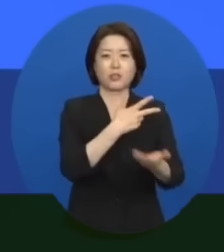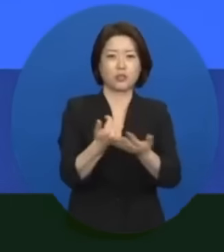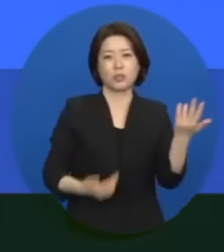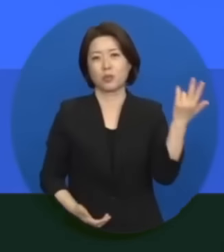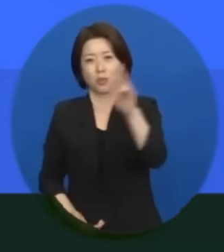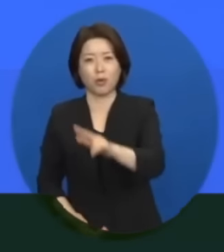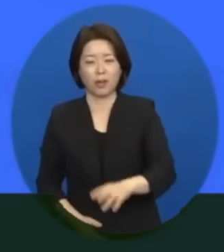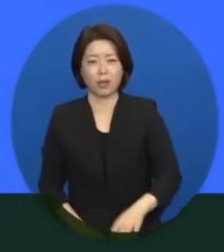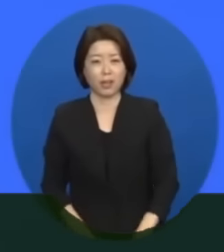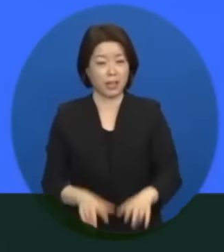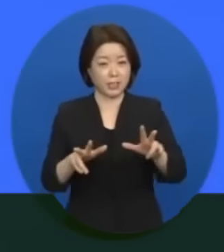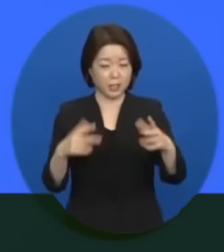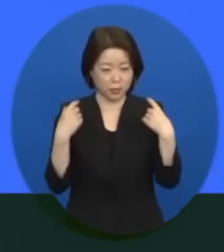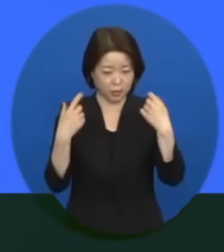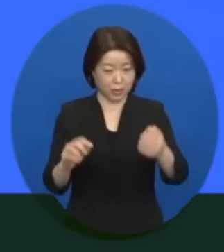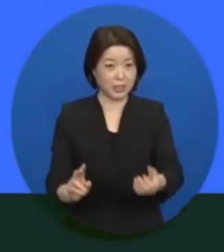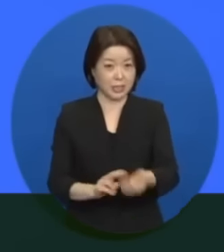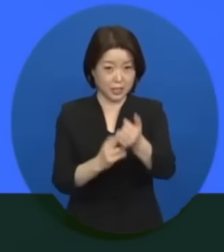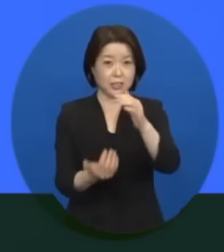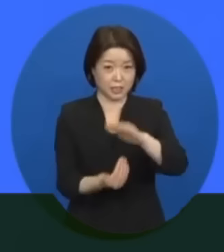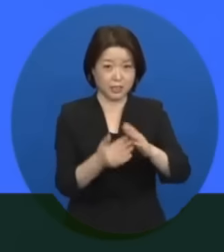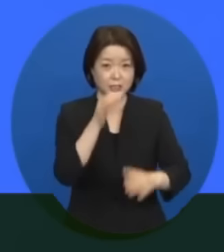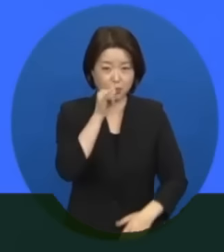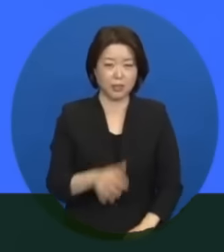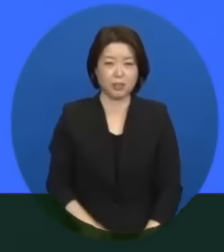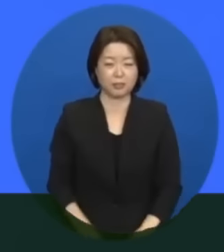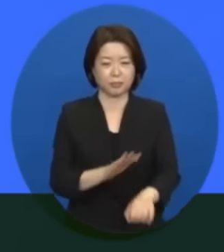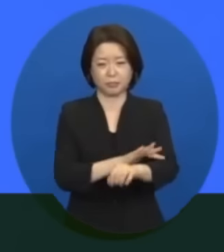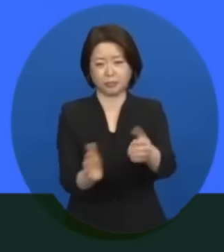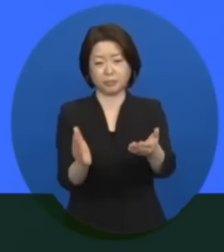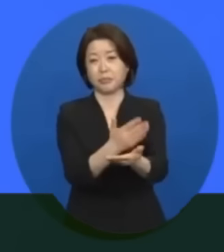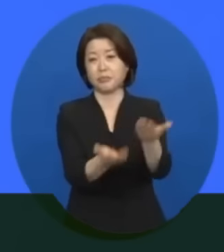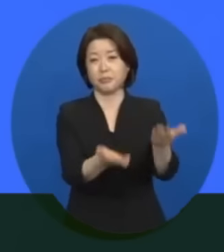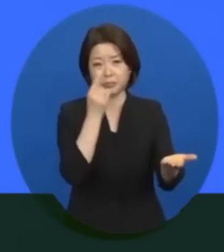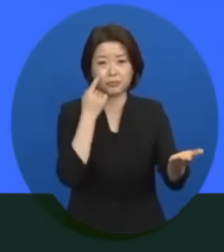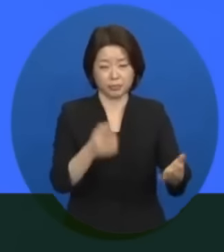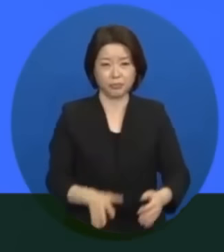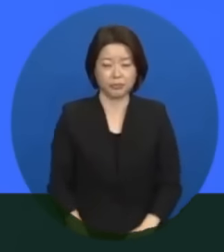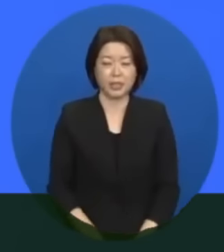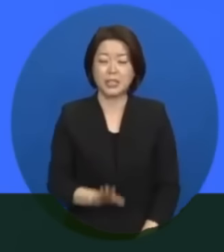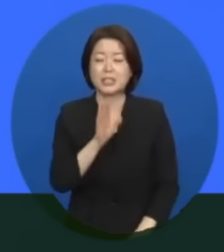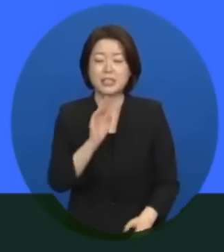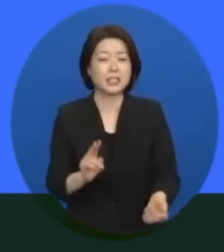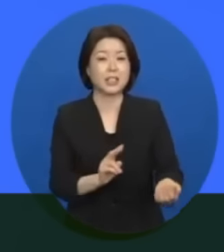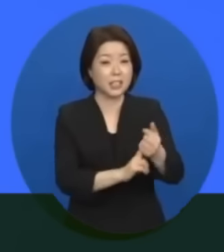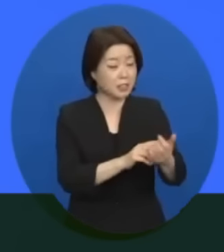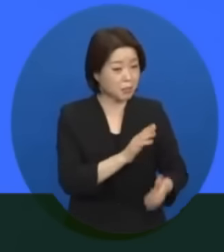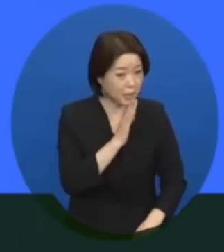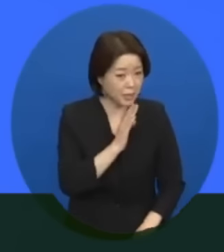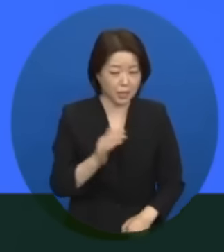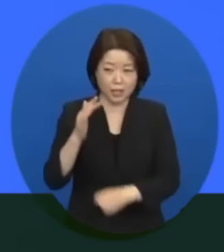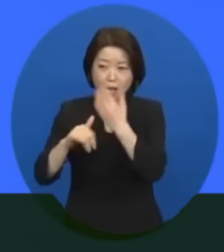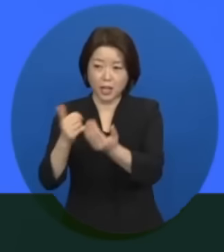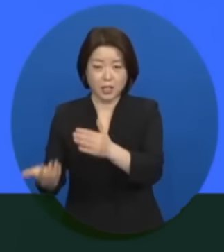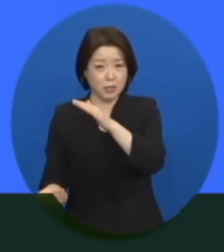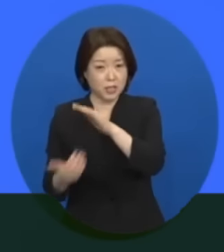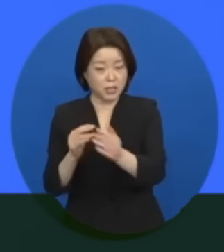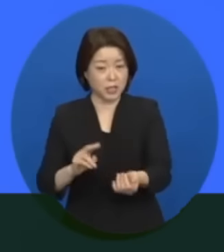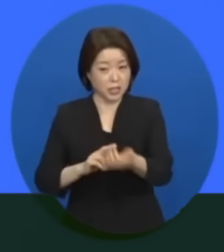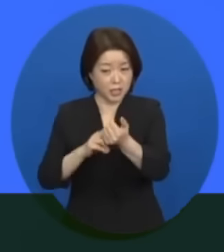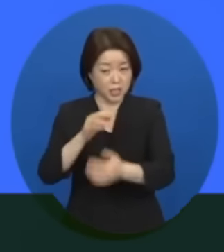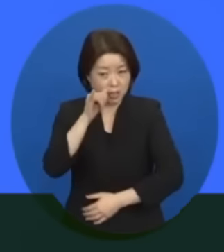지금도 일어나거든요 근데 여러분 잘 분하 됩니다 어떤 것이 진짜 기적인지 아닌지 정말 하나님이 일으키신 기적인지 아닌지